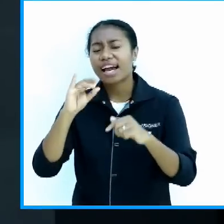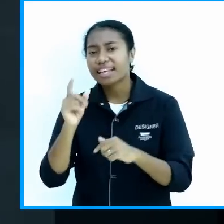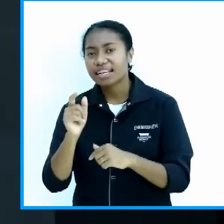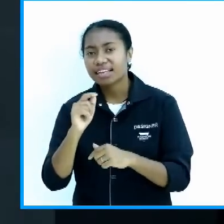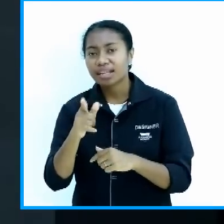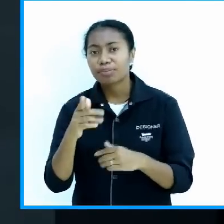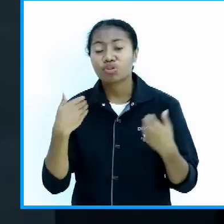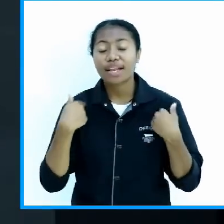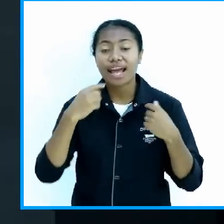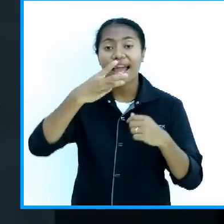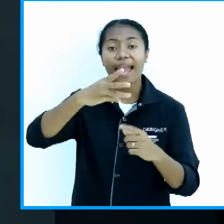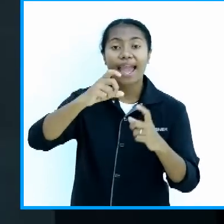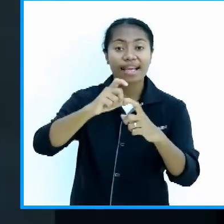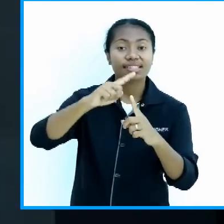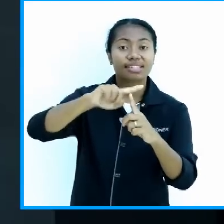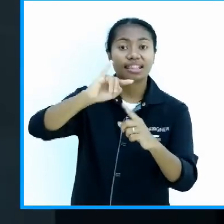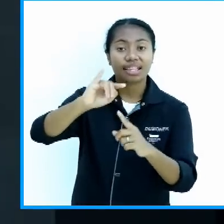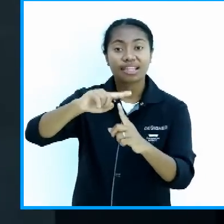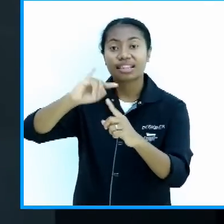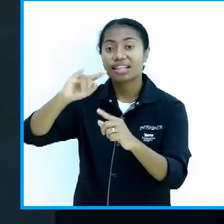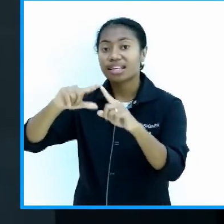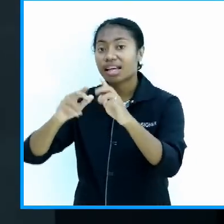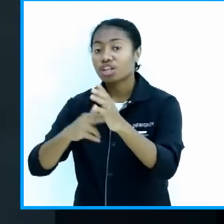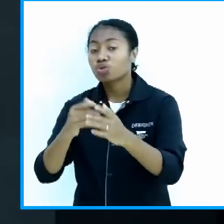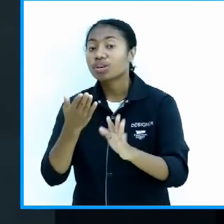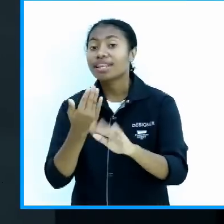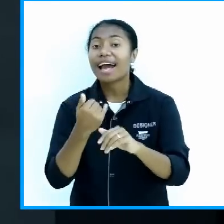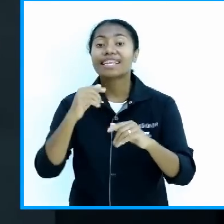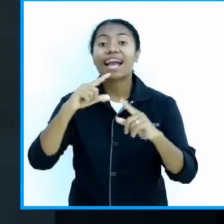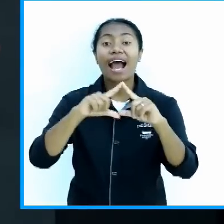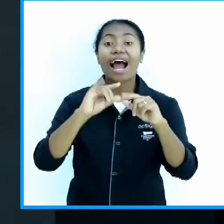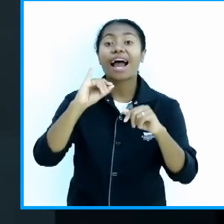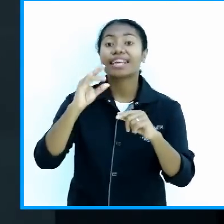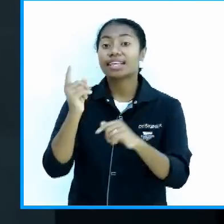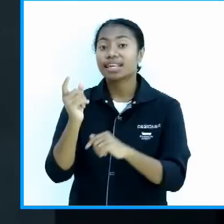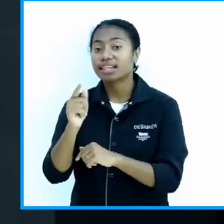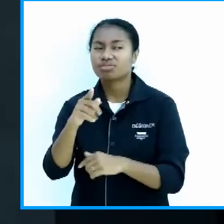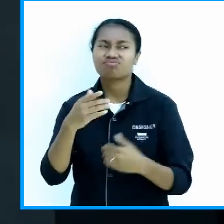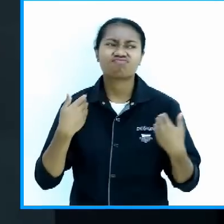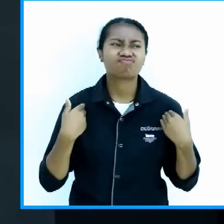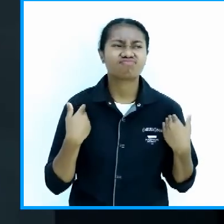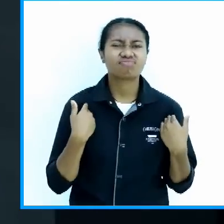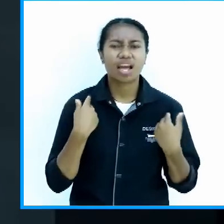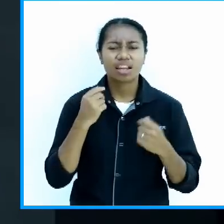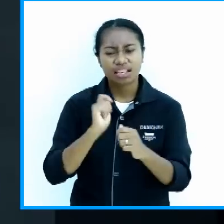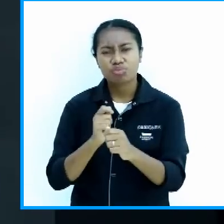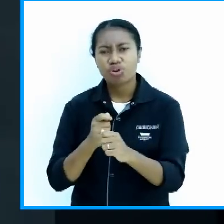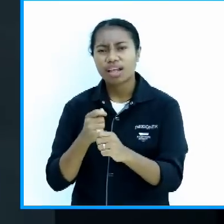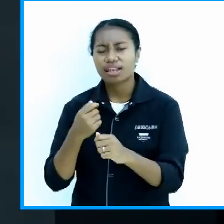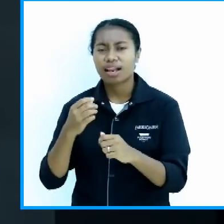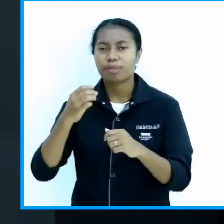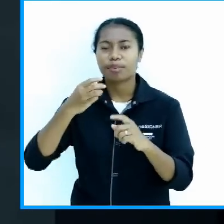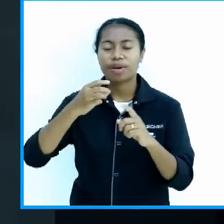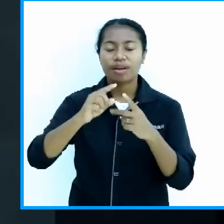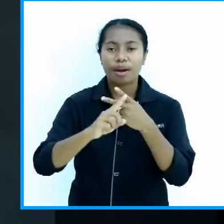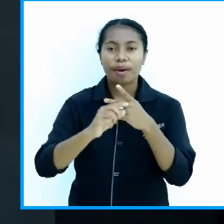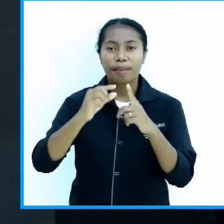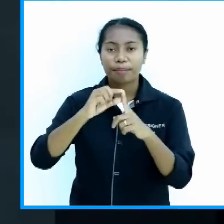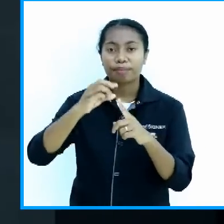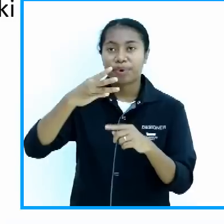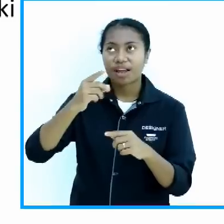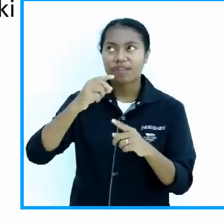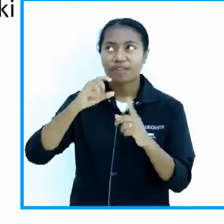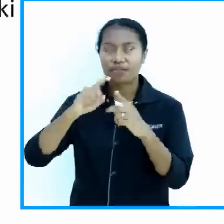ada eksipien. Nah, selain dari air, ada juga zat-zat yang digunakan untuk preservasi atau